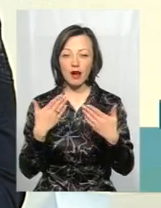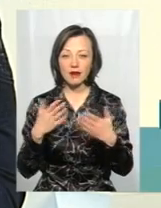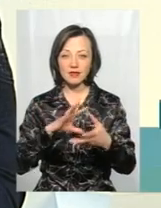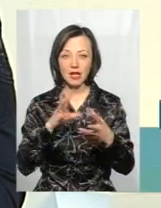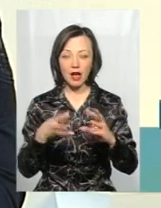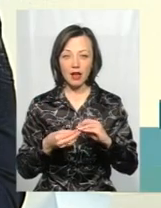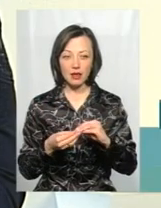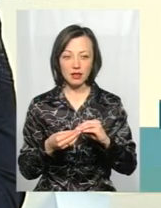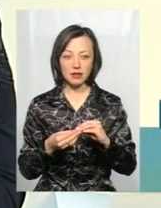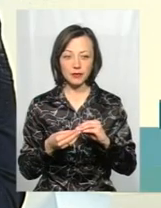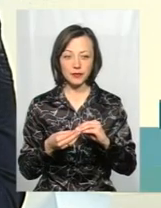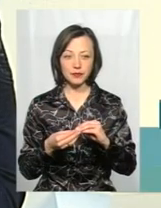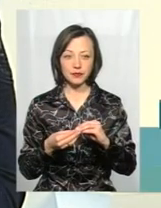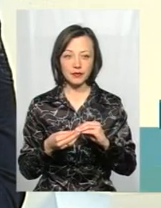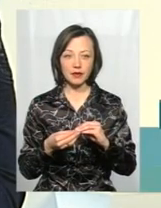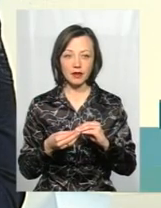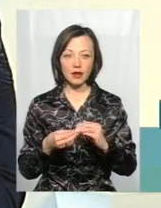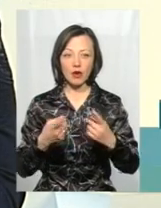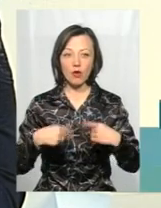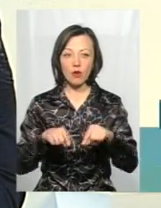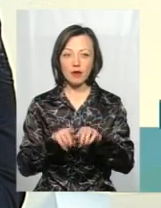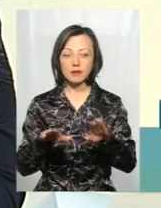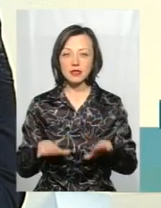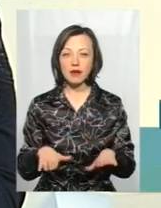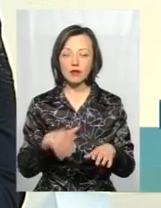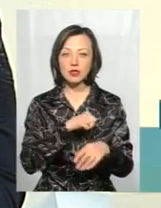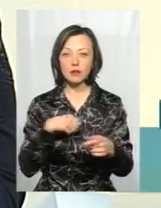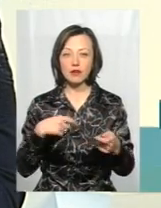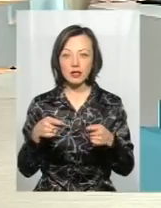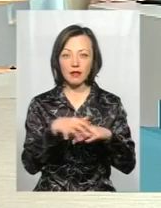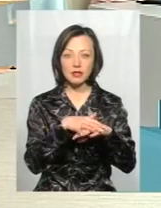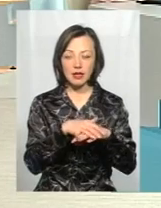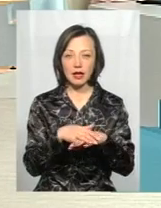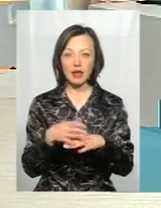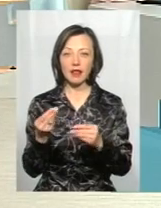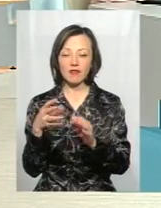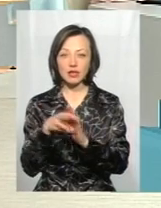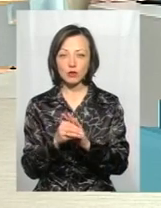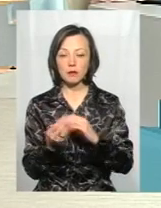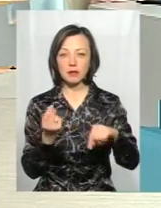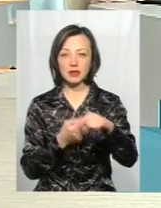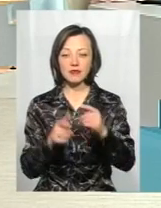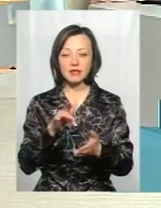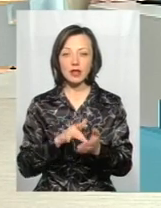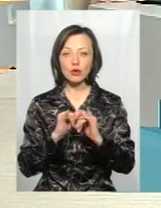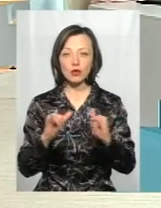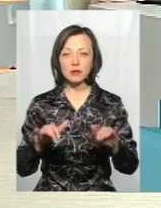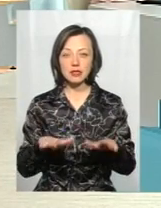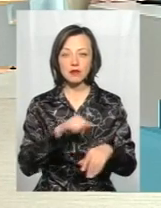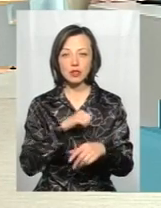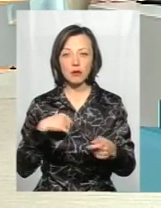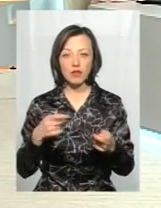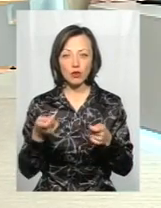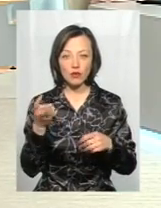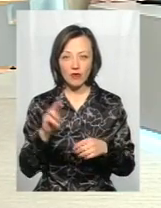взагалі органів місцевого самоврядування із населенням, із інвесторами, із бізнесом. В Центрі розвитку місцевого самоврядування ми